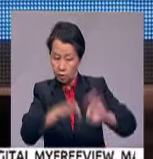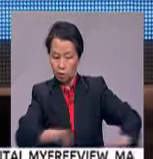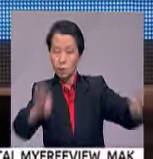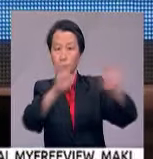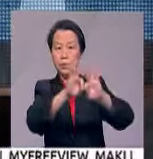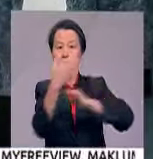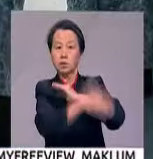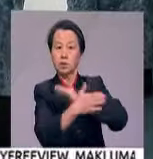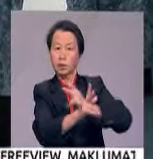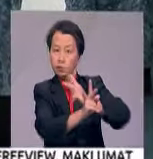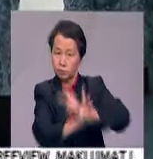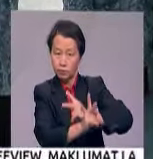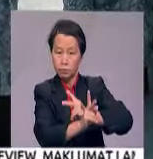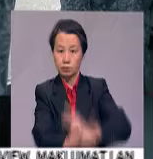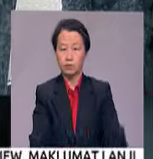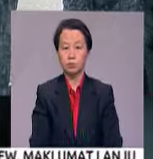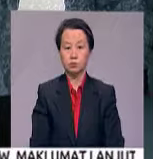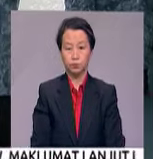negara.